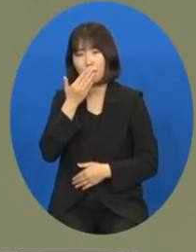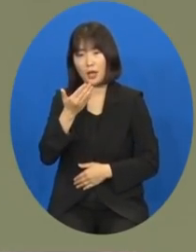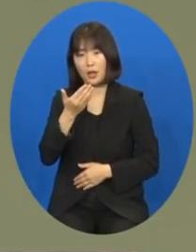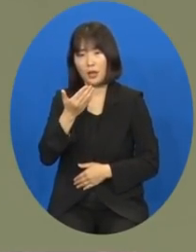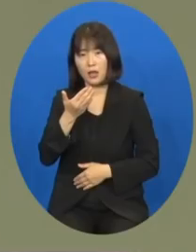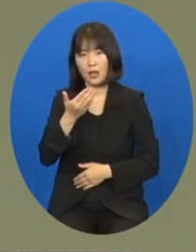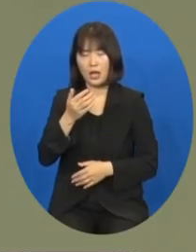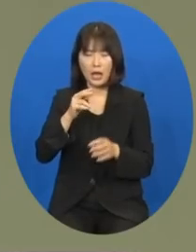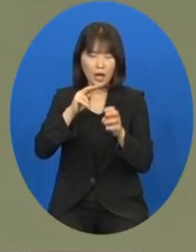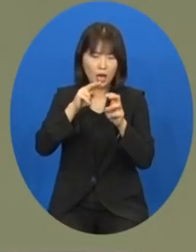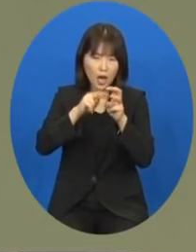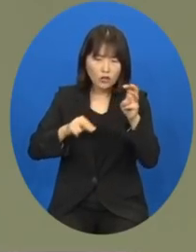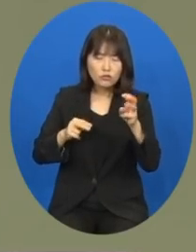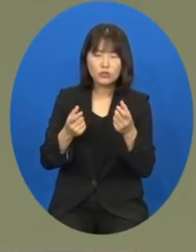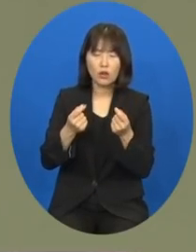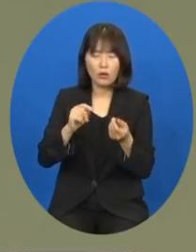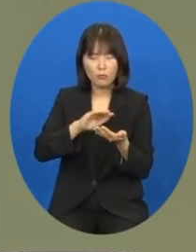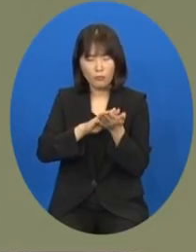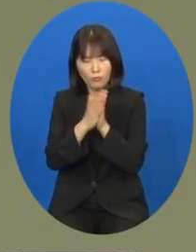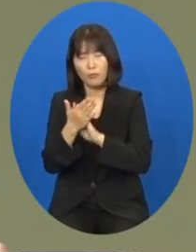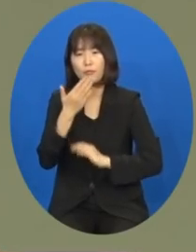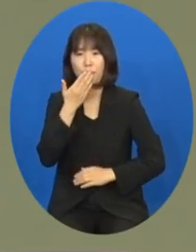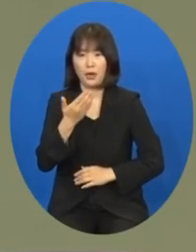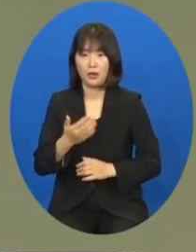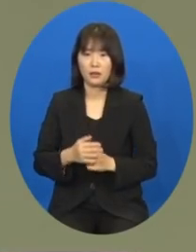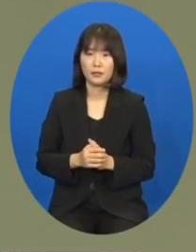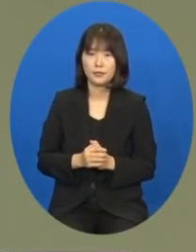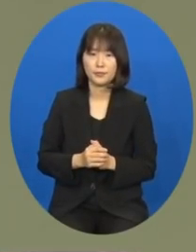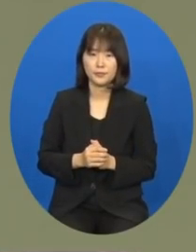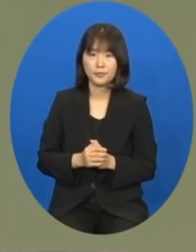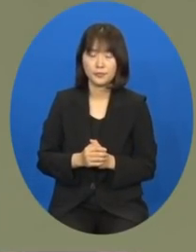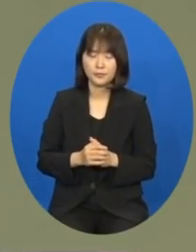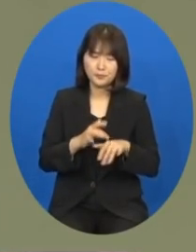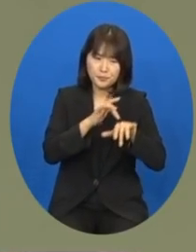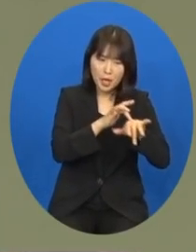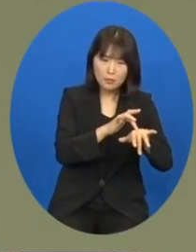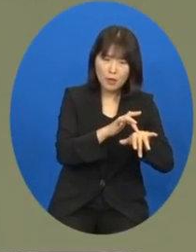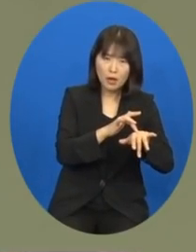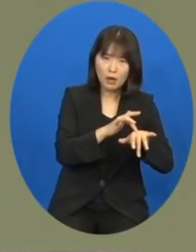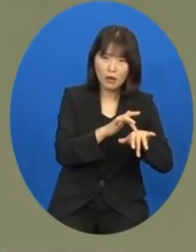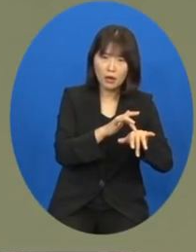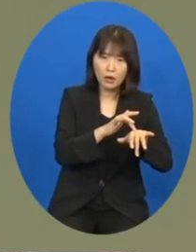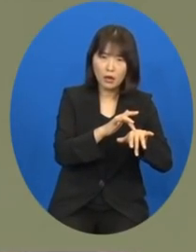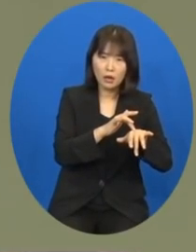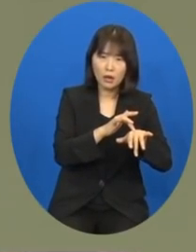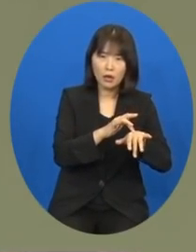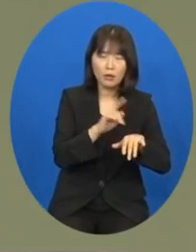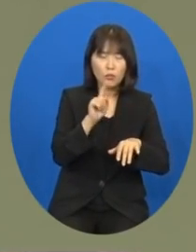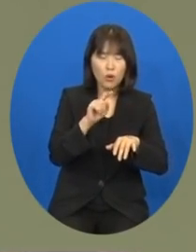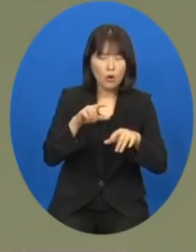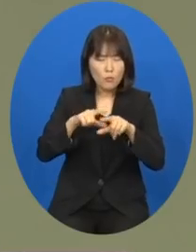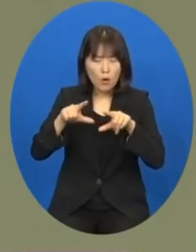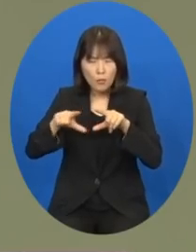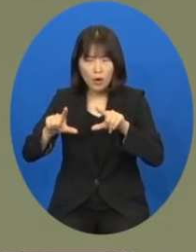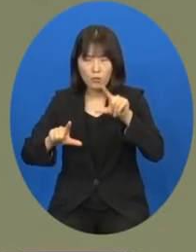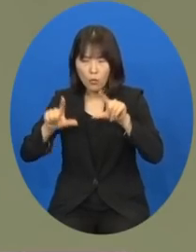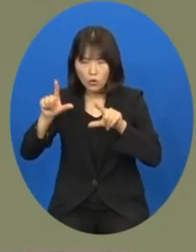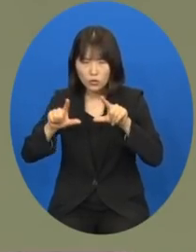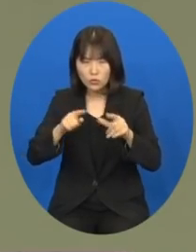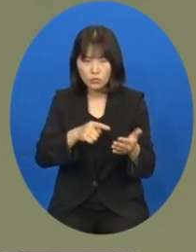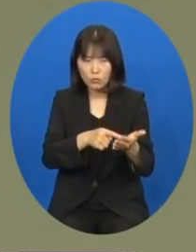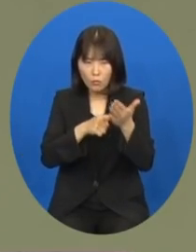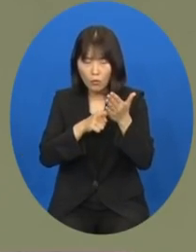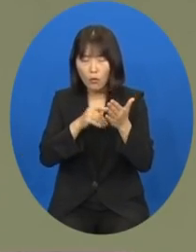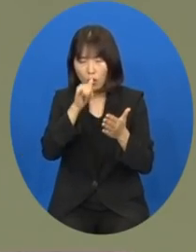처럼 변해 갈 수 있어요 악마가 따로 있는 것이 아닙니다 평범한 모습으로 나타날 수 있고 우리 안에 숨어있을 수